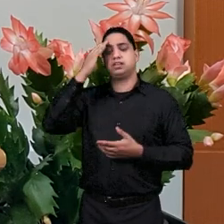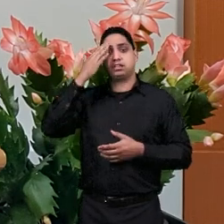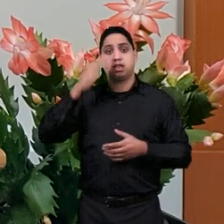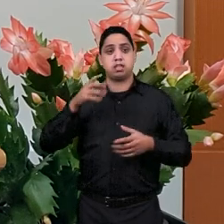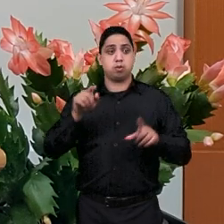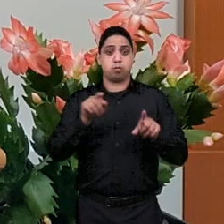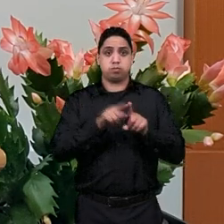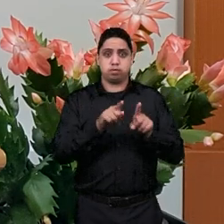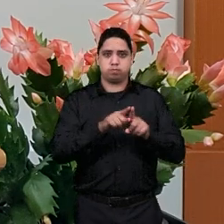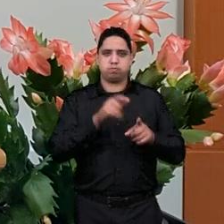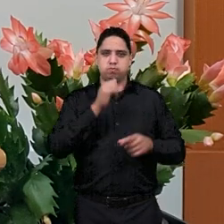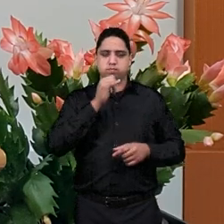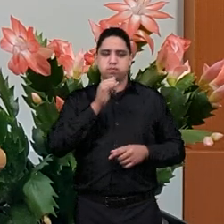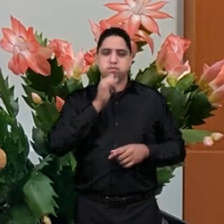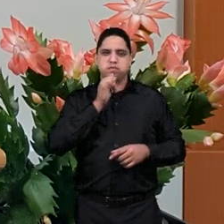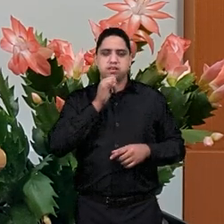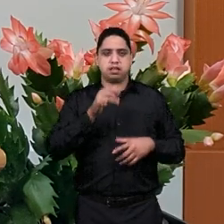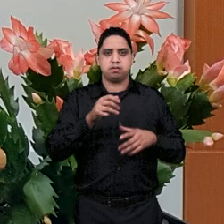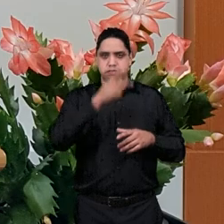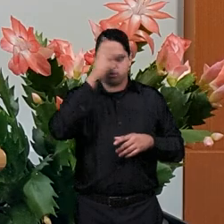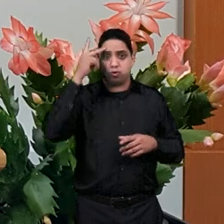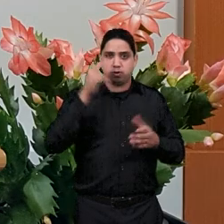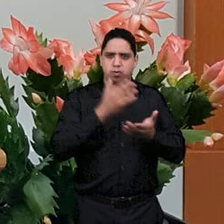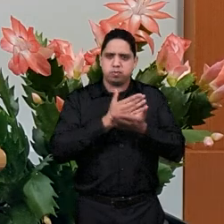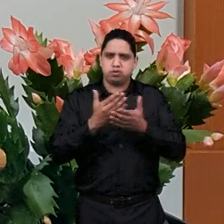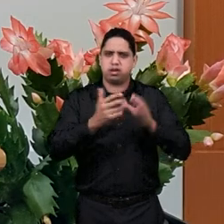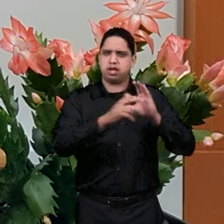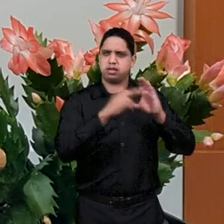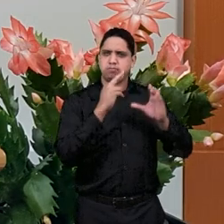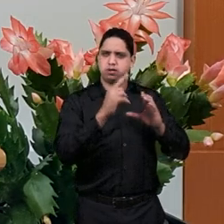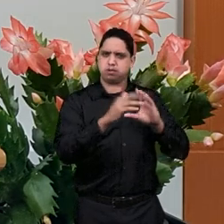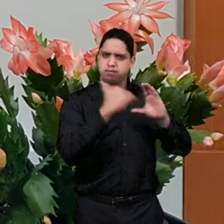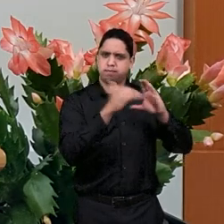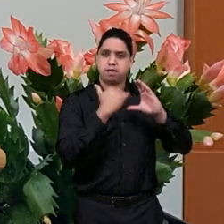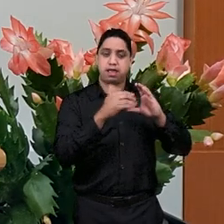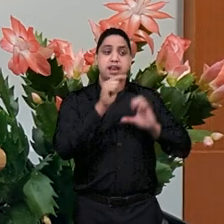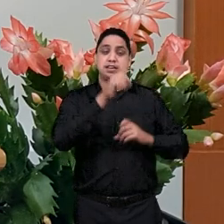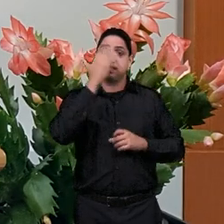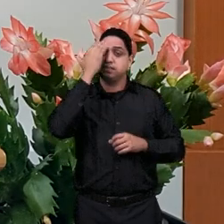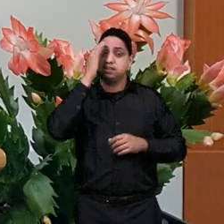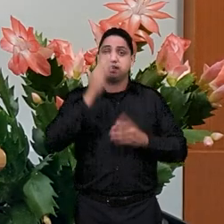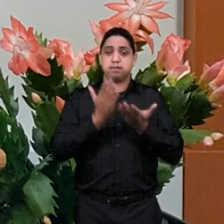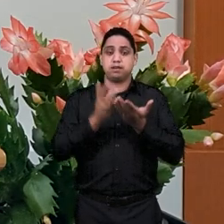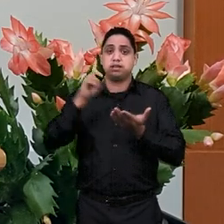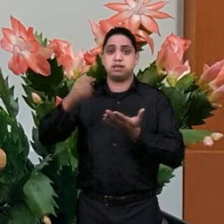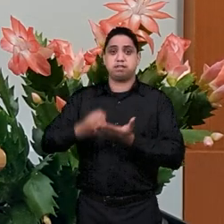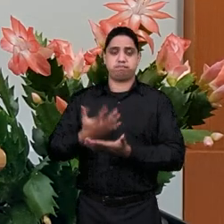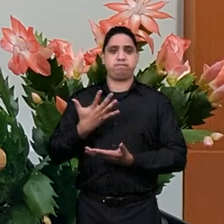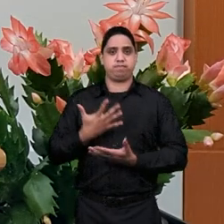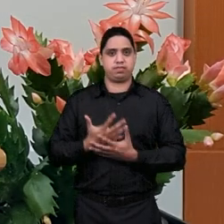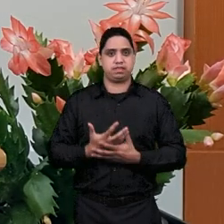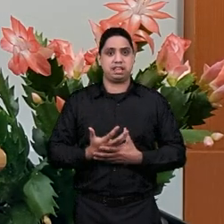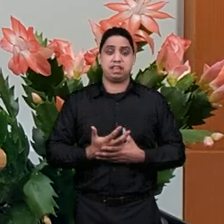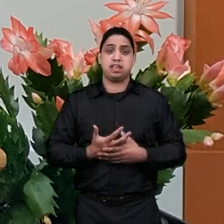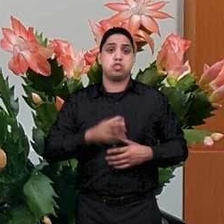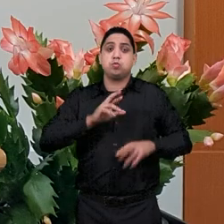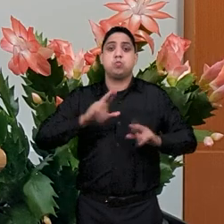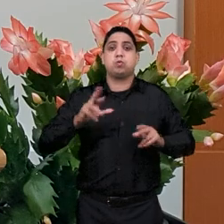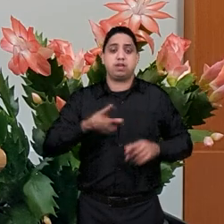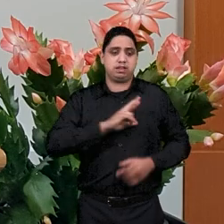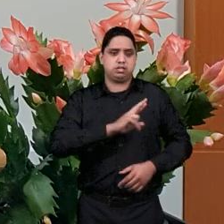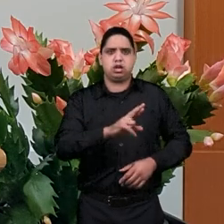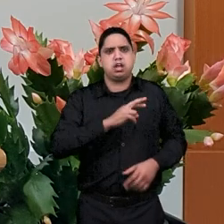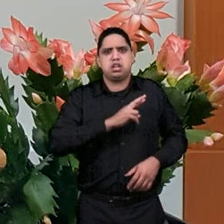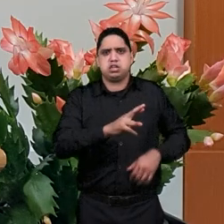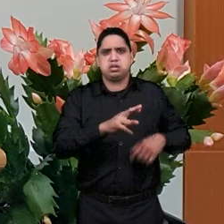ce n'est pas une religion. La religion, on peut créer tous les jours une, n'importe où, mais l'œuvre de l'esprit, c'est lui qui fait.